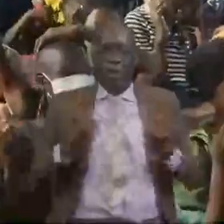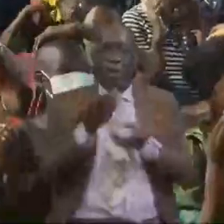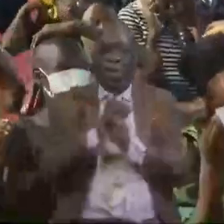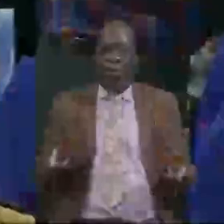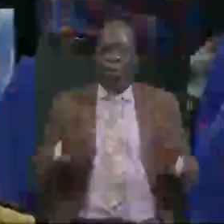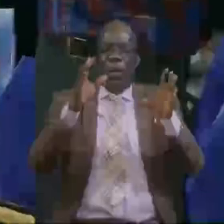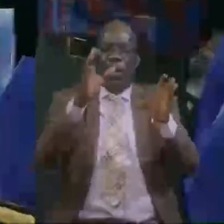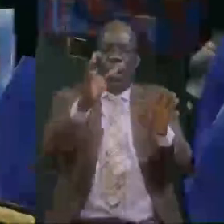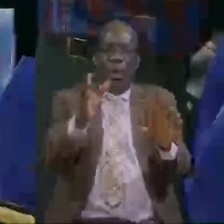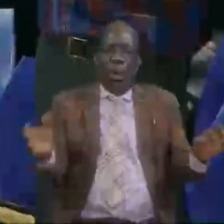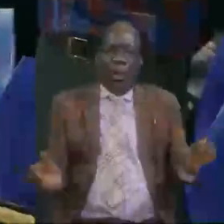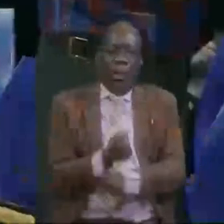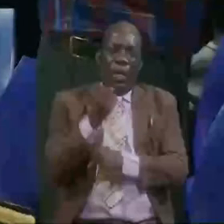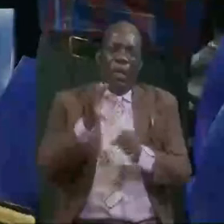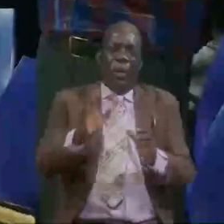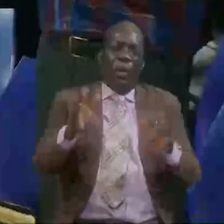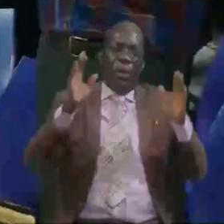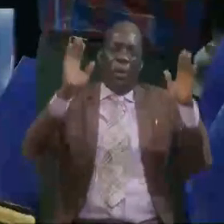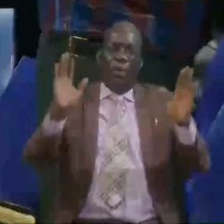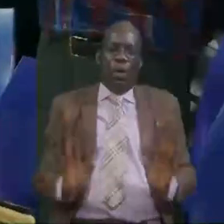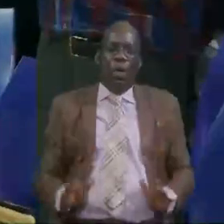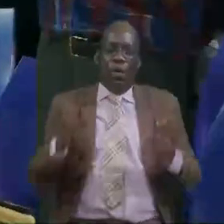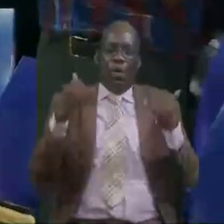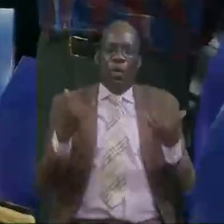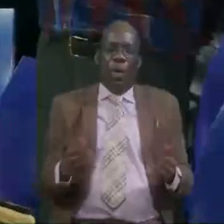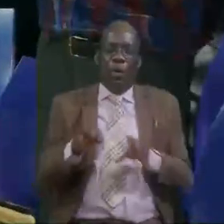Recevez vos miracles au nom de Jésus.